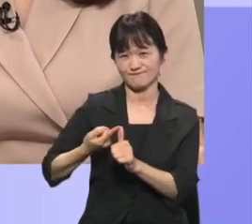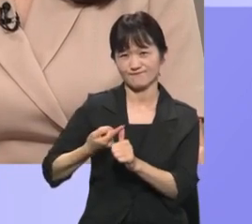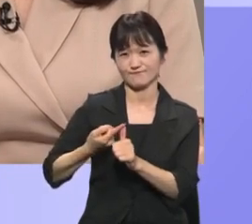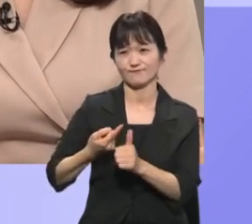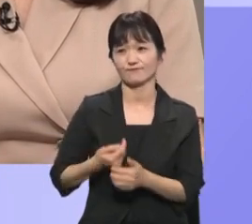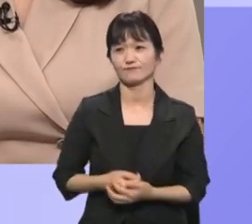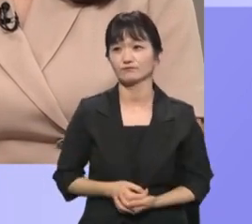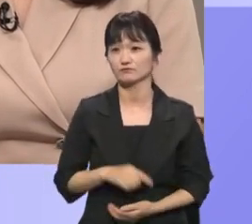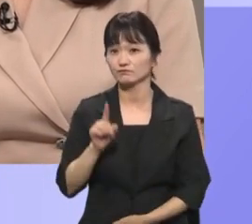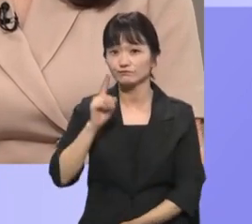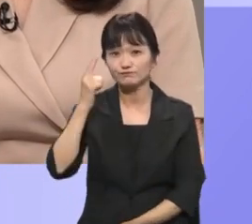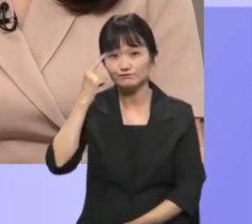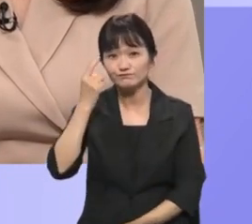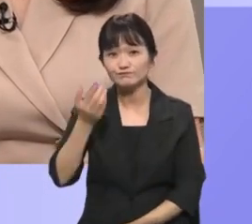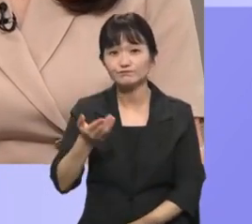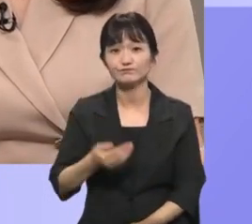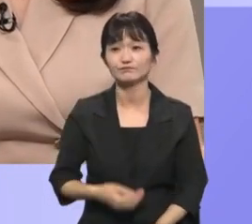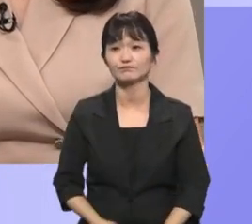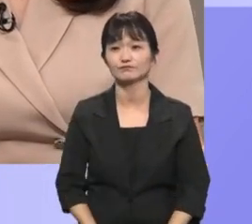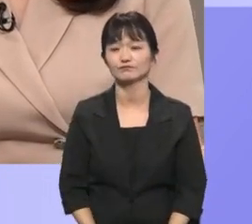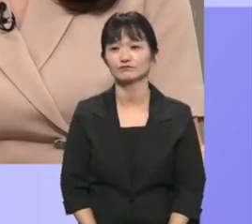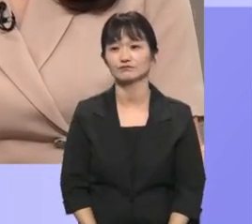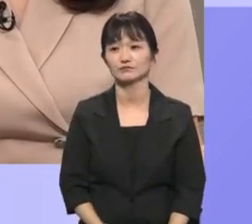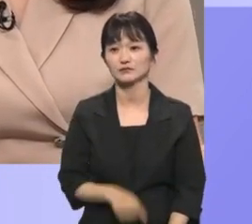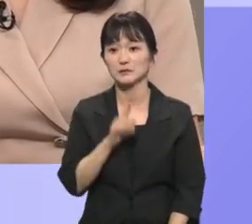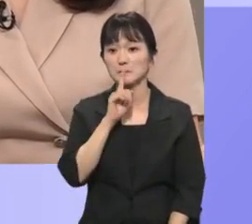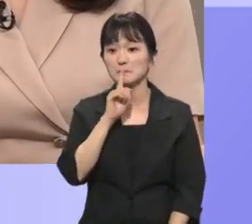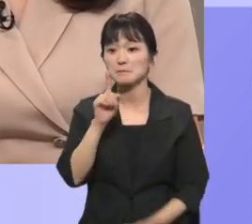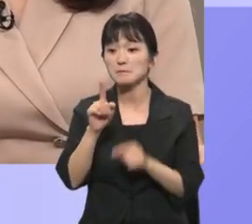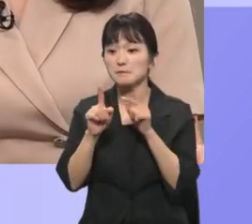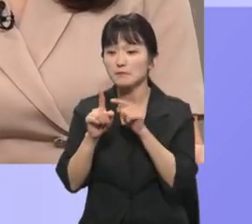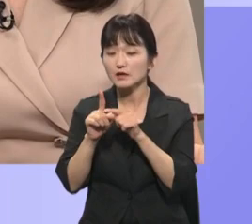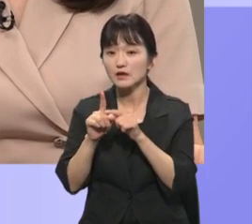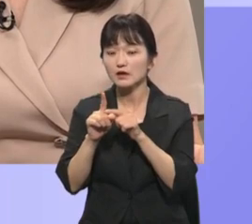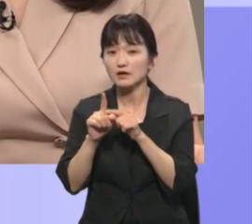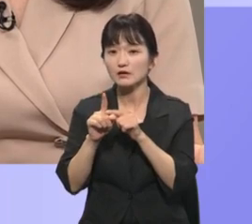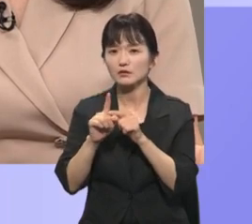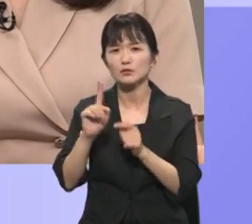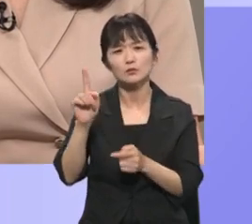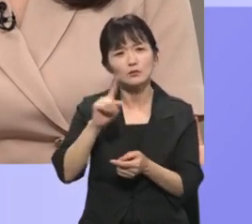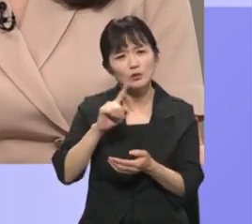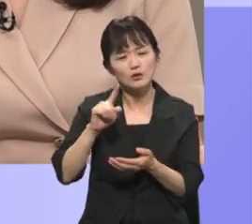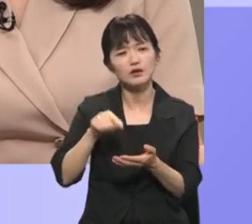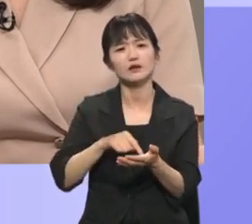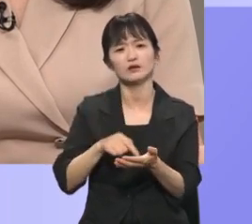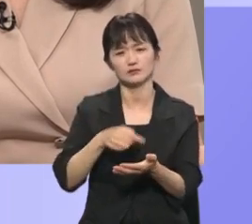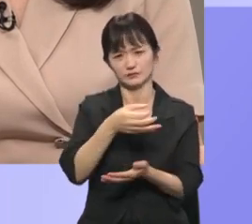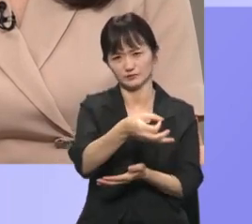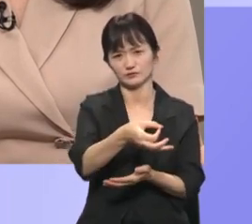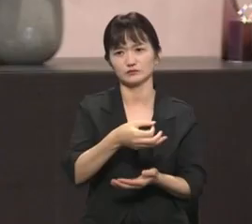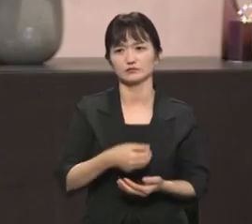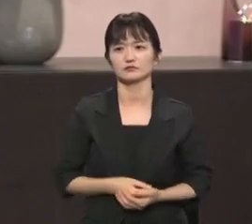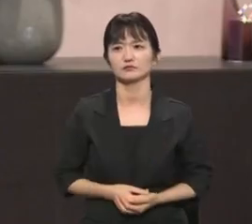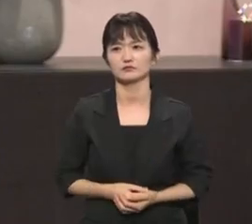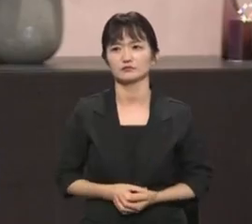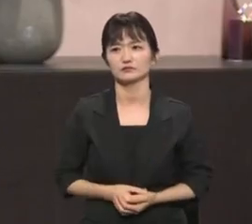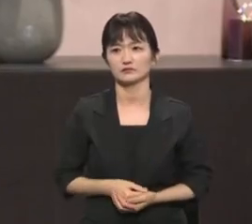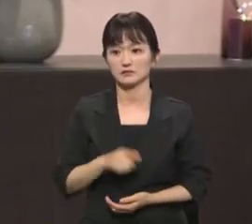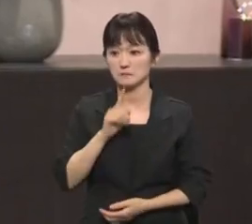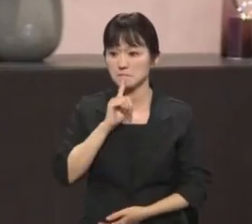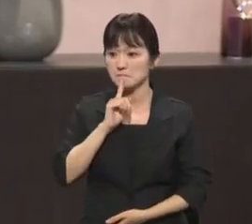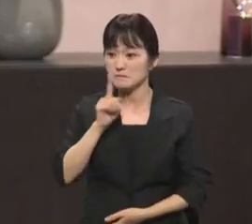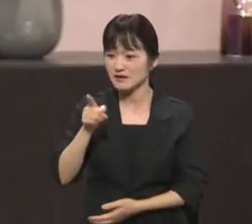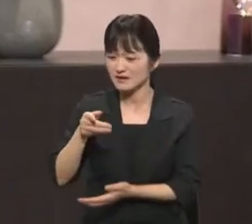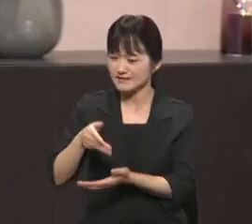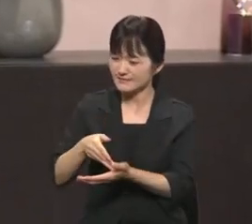어떻게 보셨어요 이게 원래 말 한마디로 천냥빚도 갚는 법인데이 말 한마디로 또 빈정상에서 사람